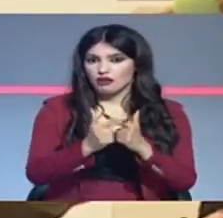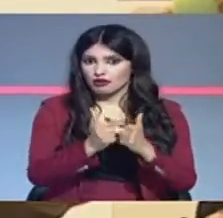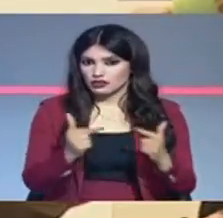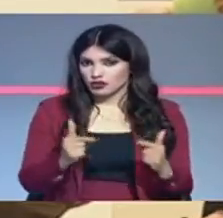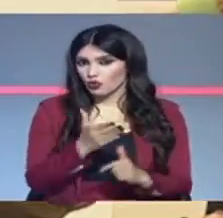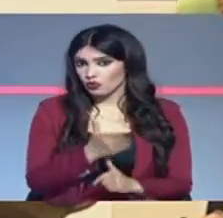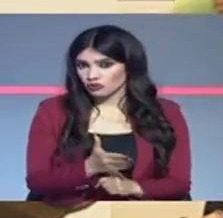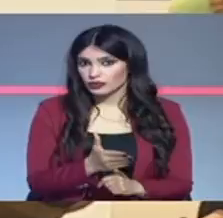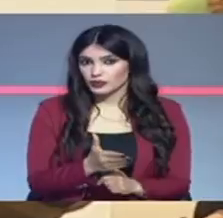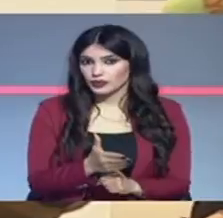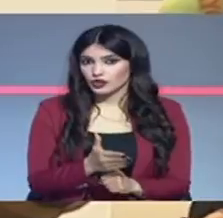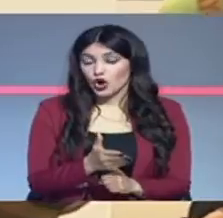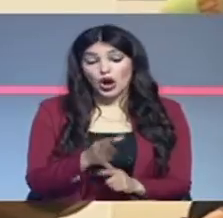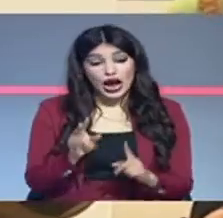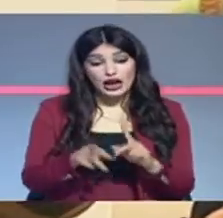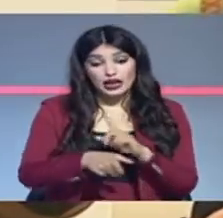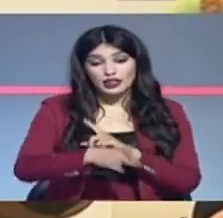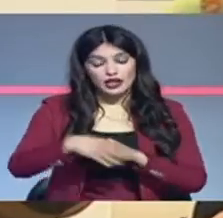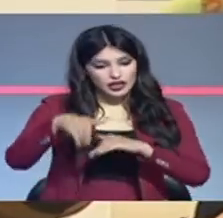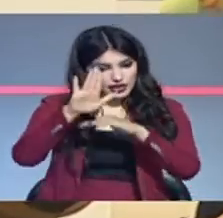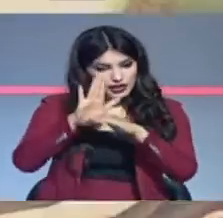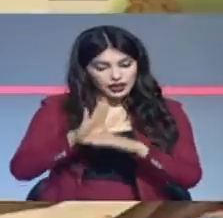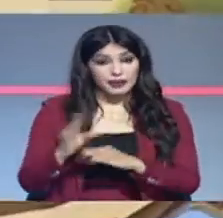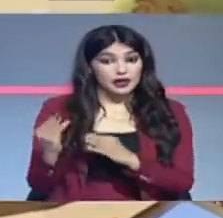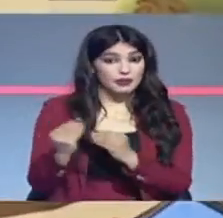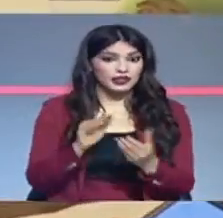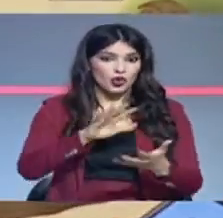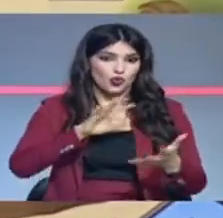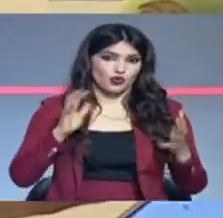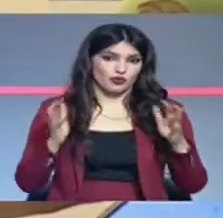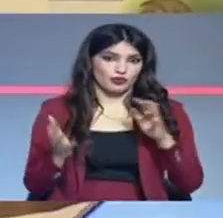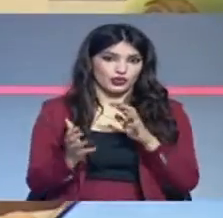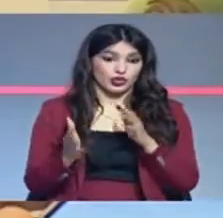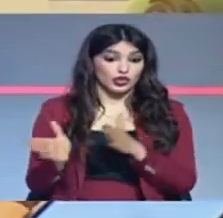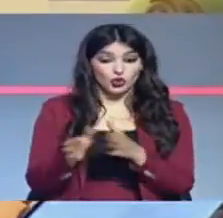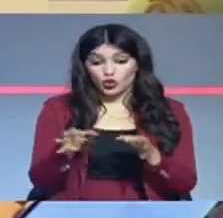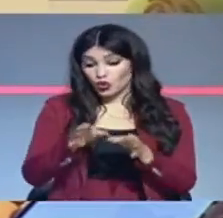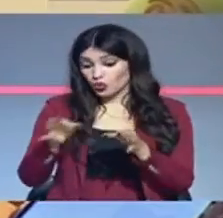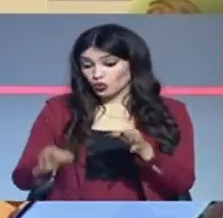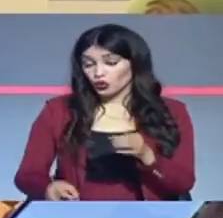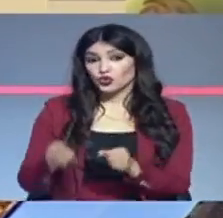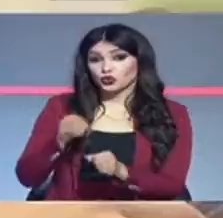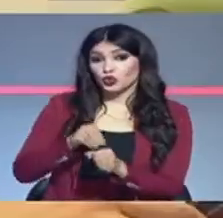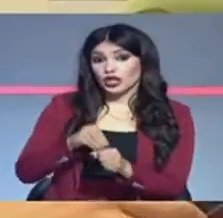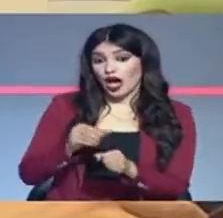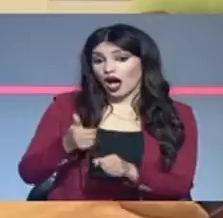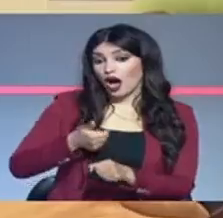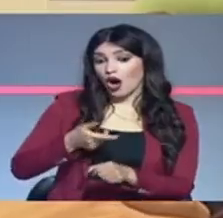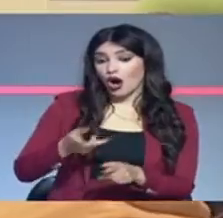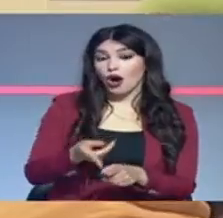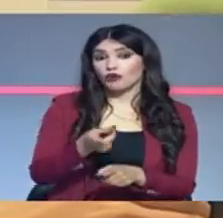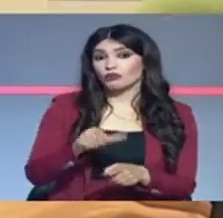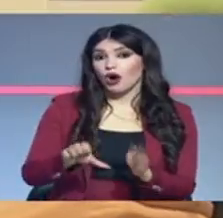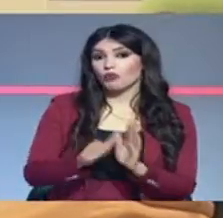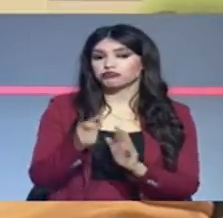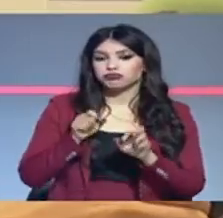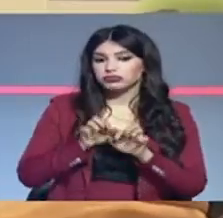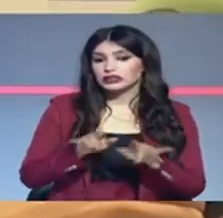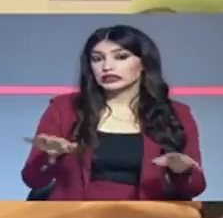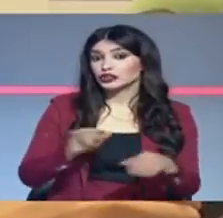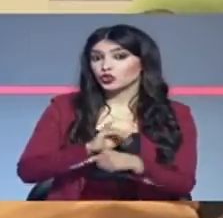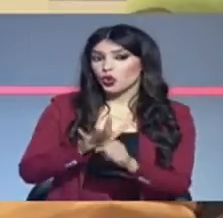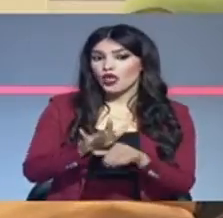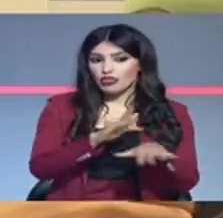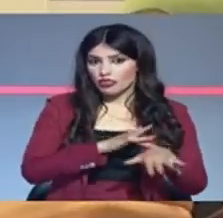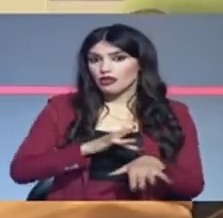واكثر اه محافظه على البيئه والمحيط الاقتصاديه كانت اكثر في الموجه الاولى واثرت اكثر اه الناس